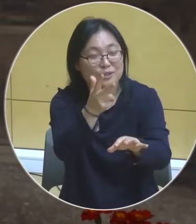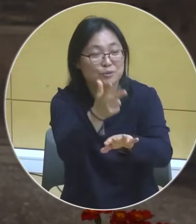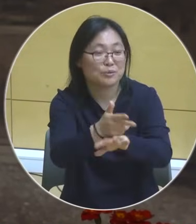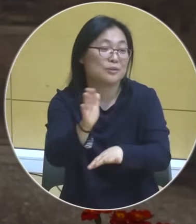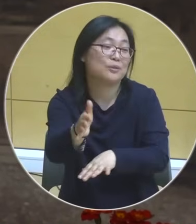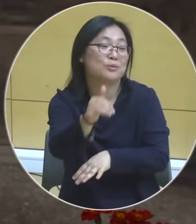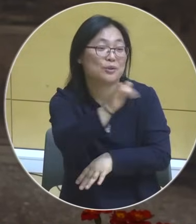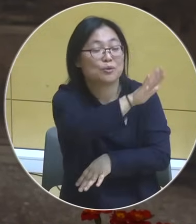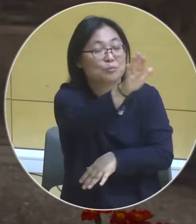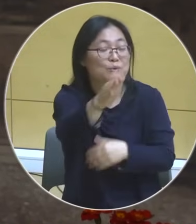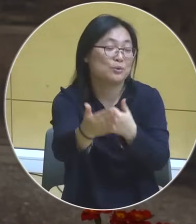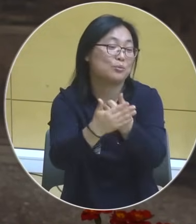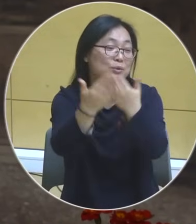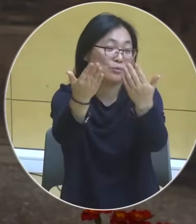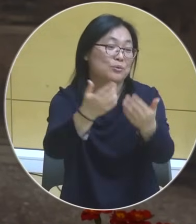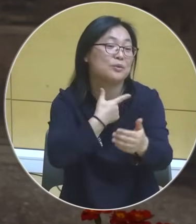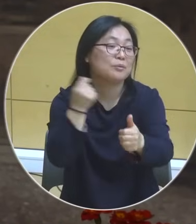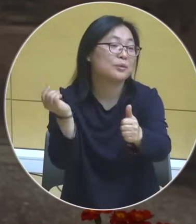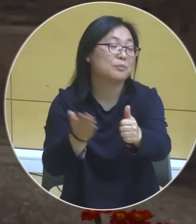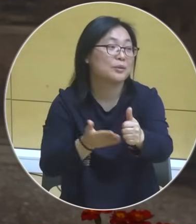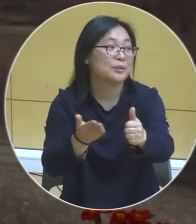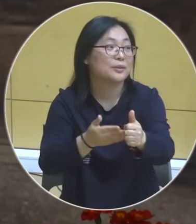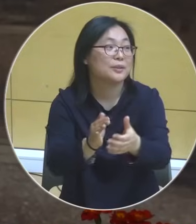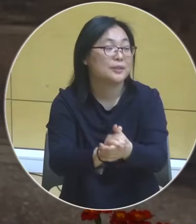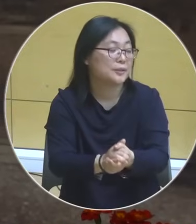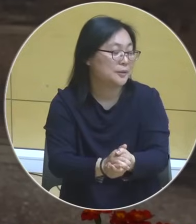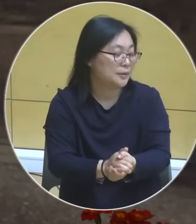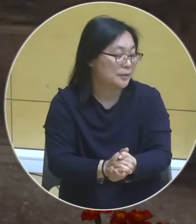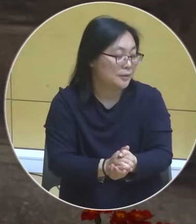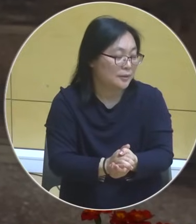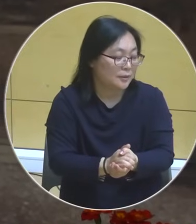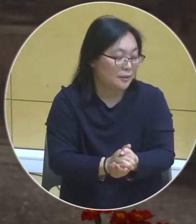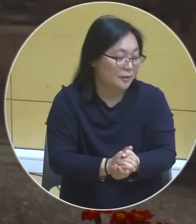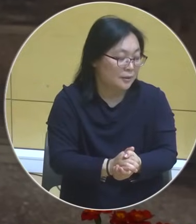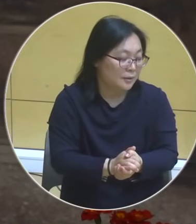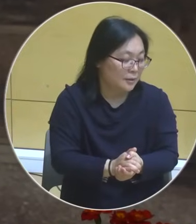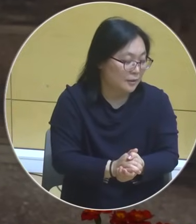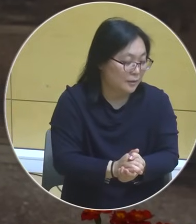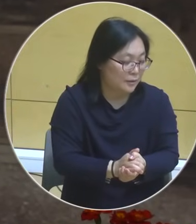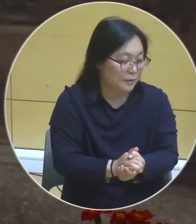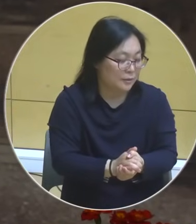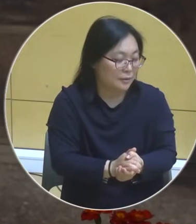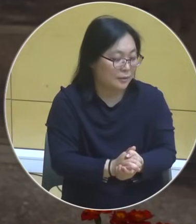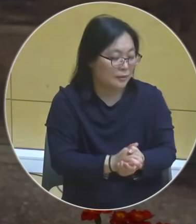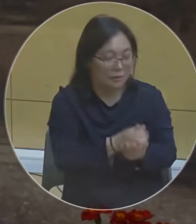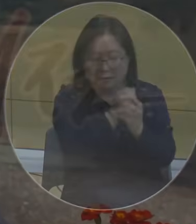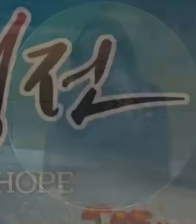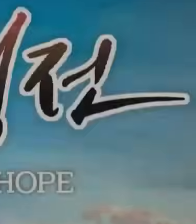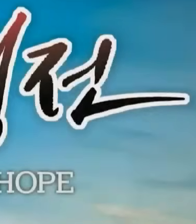있도록 그렇게 협조해 주시기를 바랍니다. 고맙습니다. 교회 소식 계속 영상으로 함께 나누겠습니다.